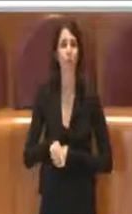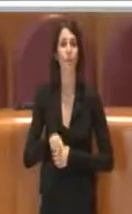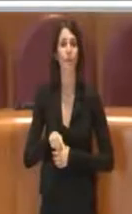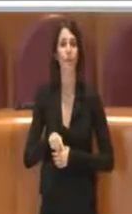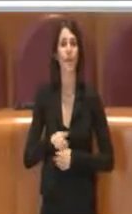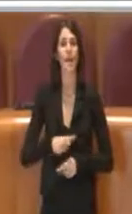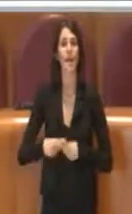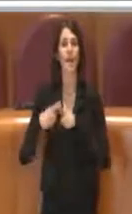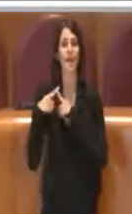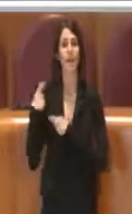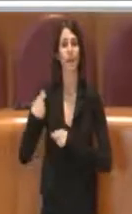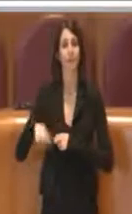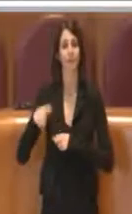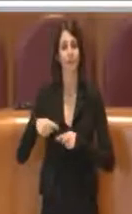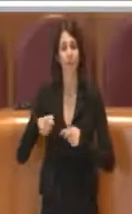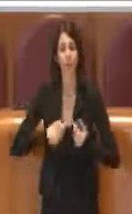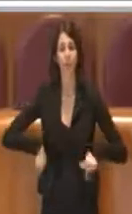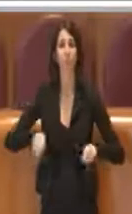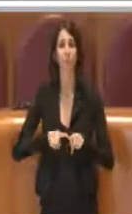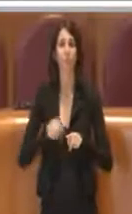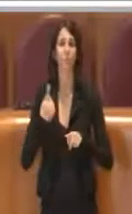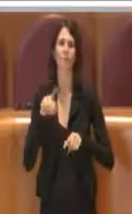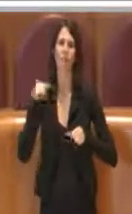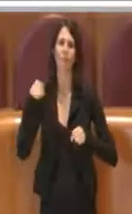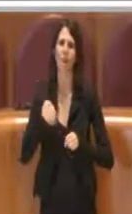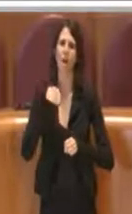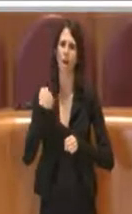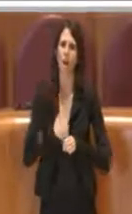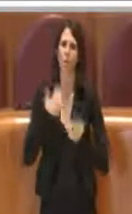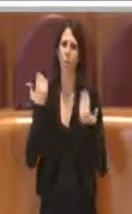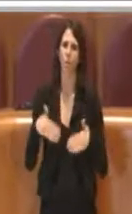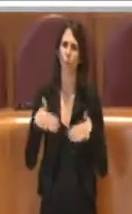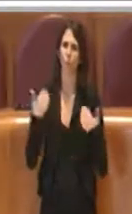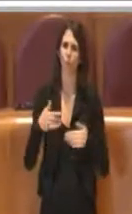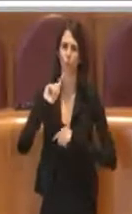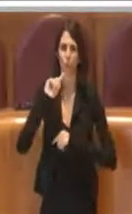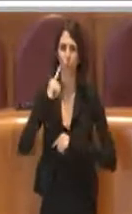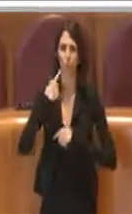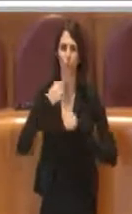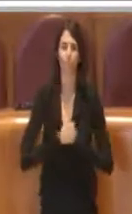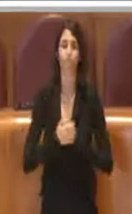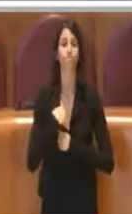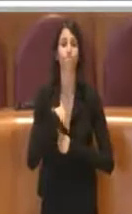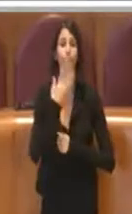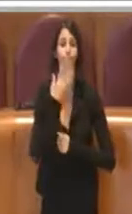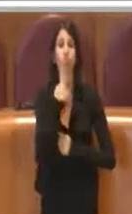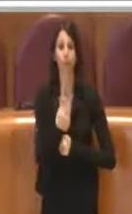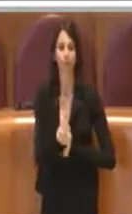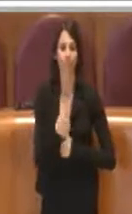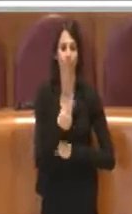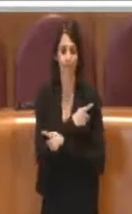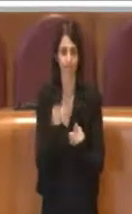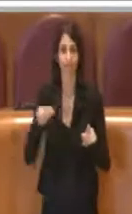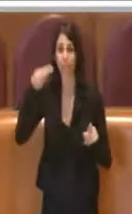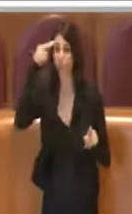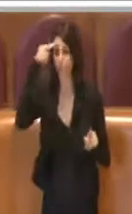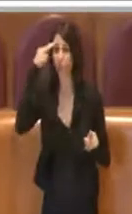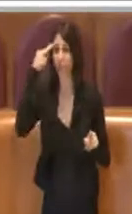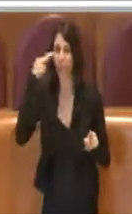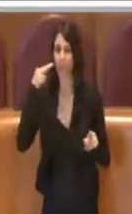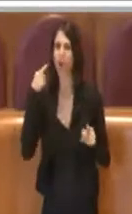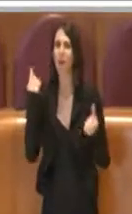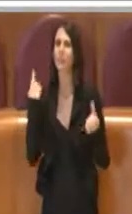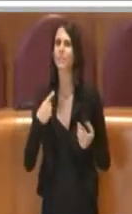lavoro che è stato svolto su questo tema. Ricordo a tutti quanti che è stato fortemente voluto dal Movimento 5 Stelle con l'istituzione